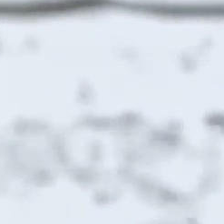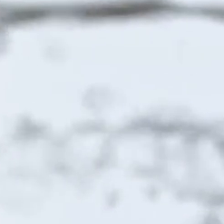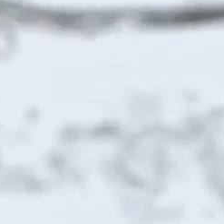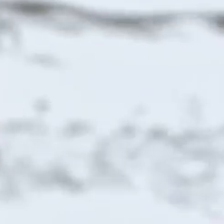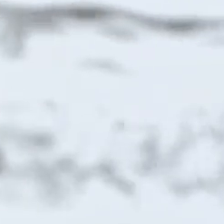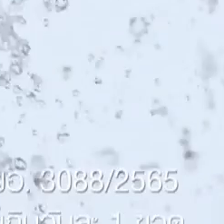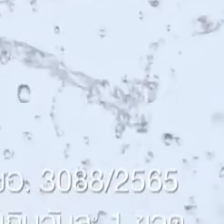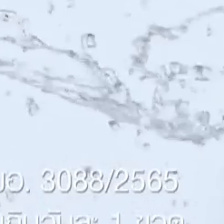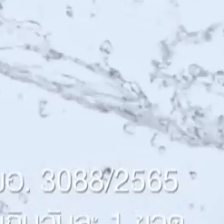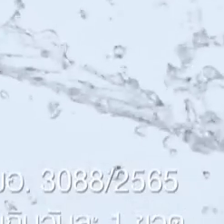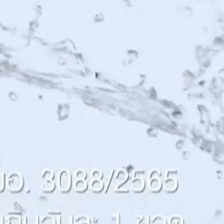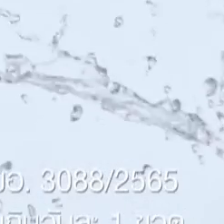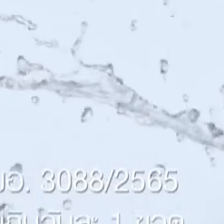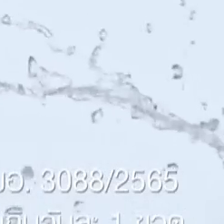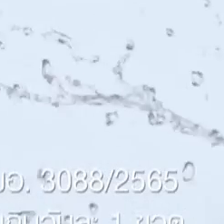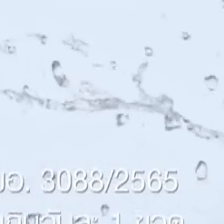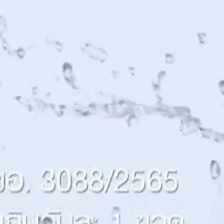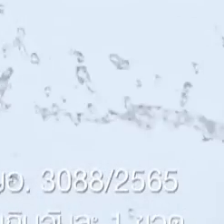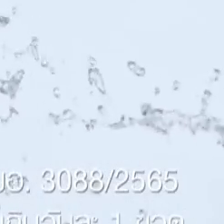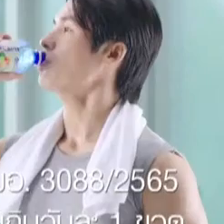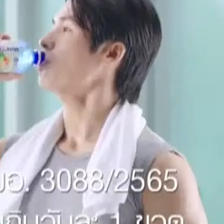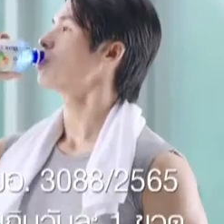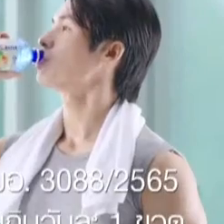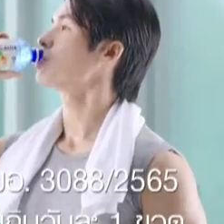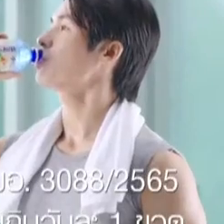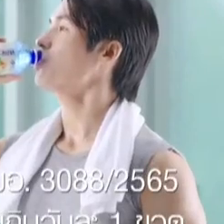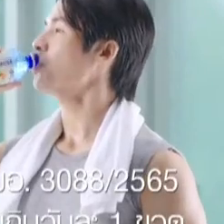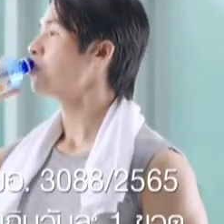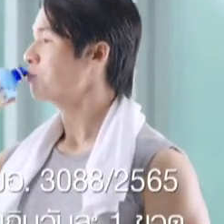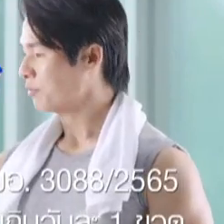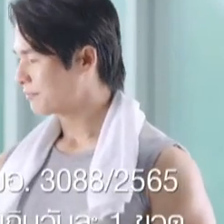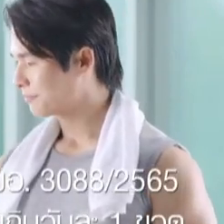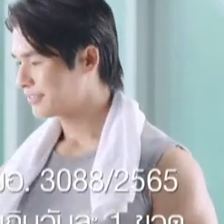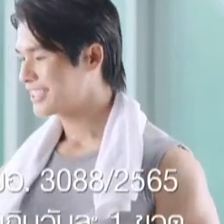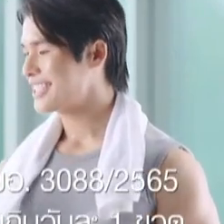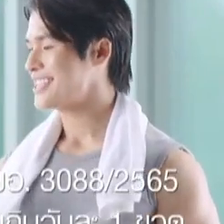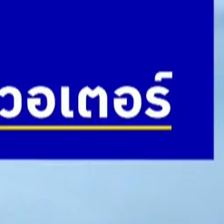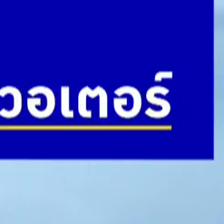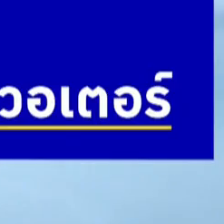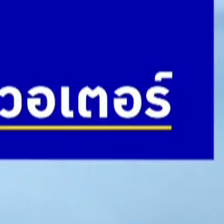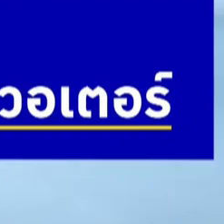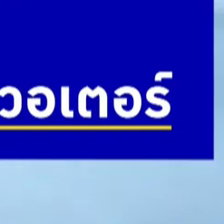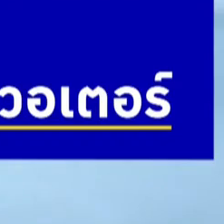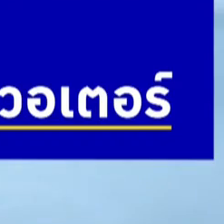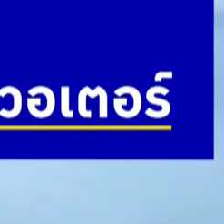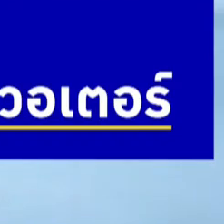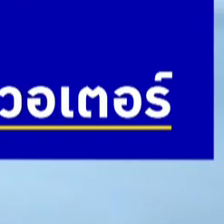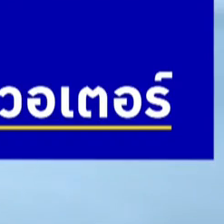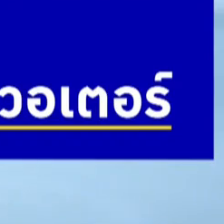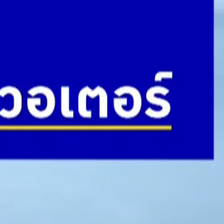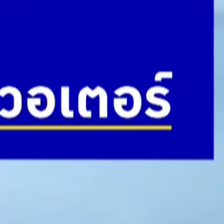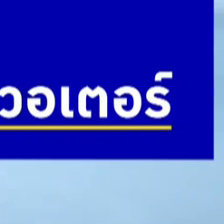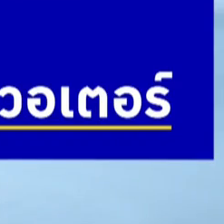นับสนุนโดยยันฮีวิตามินวอเตอร์น้ำกระชายขาวผสมวิตามินซีมีวิตามินซี 200% ต่อข